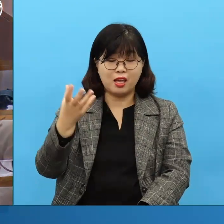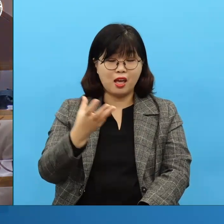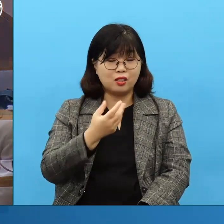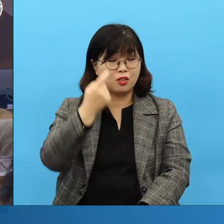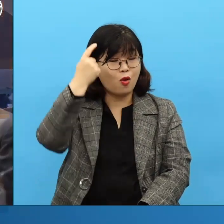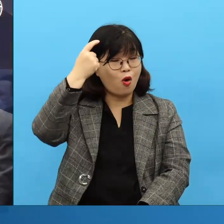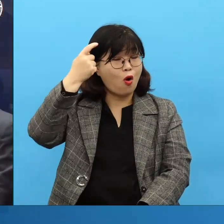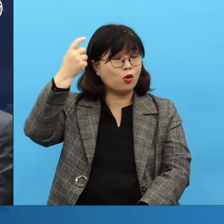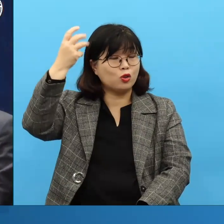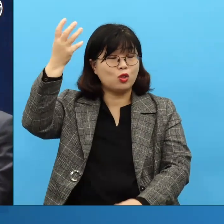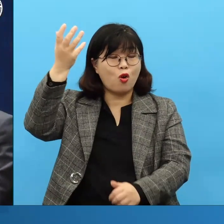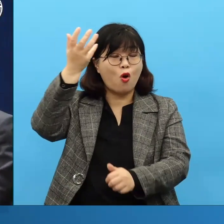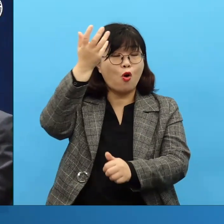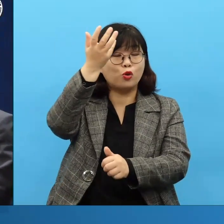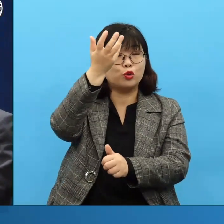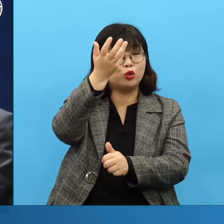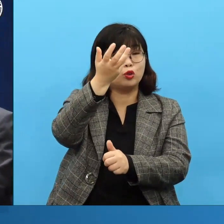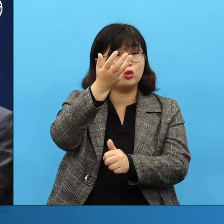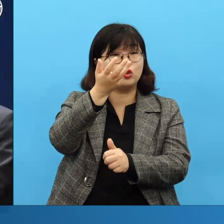내게 성령